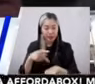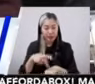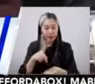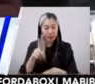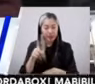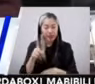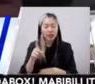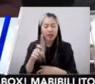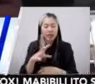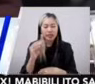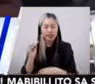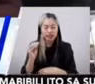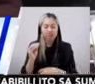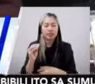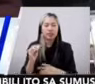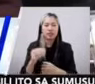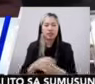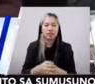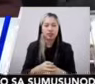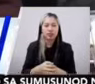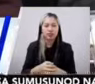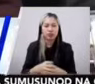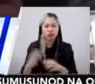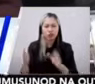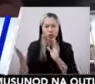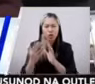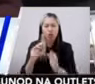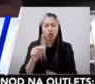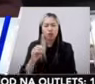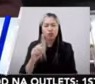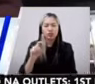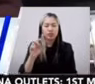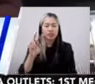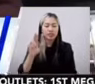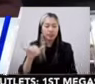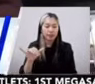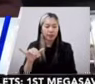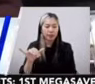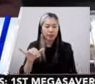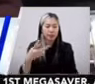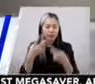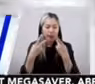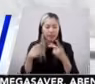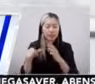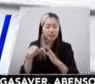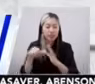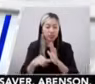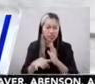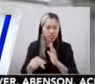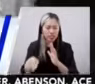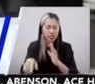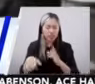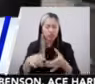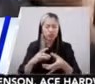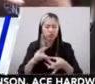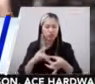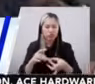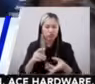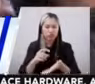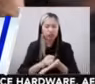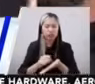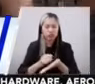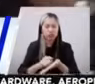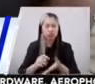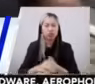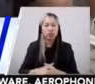raw ni Guo sa notary public na si Attorney Elmer Galicia para sa kanyang counter affidavit. Si Attorney Galicia